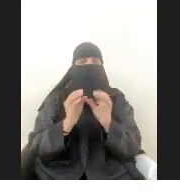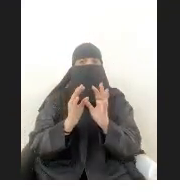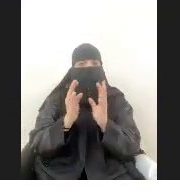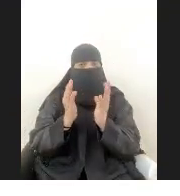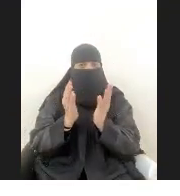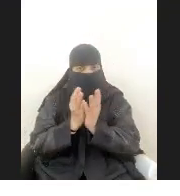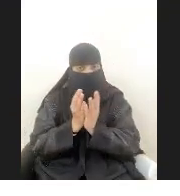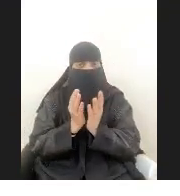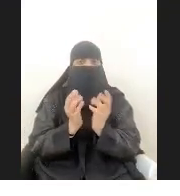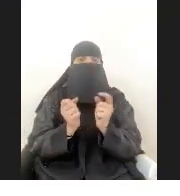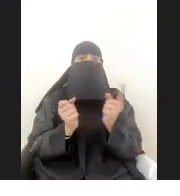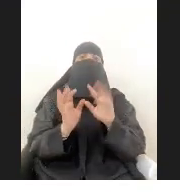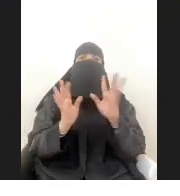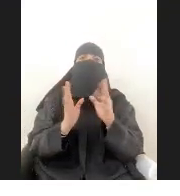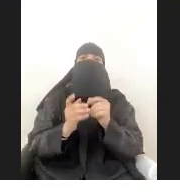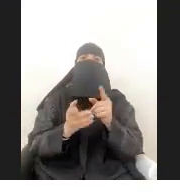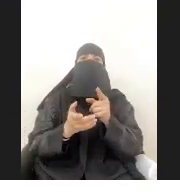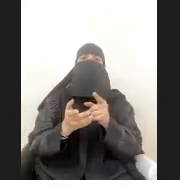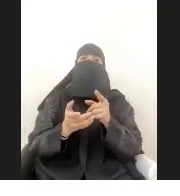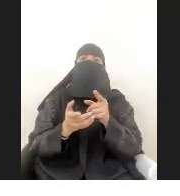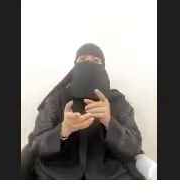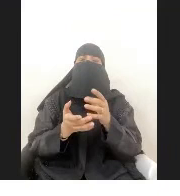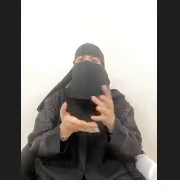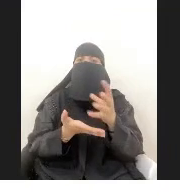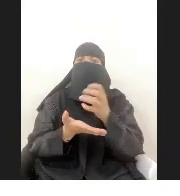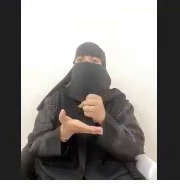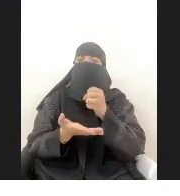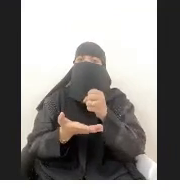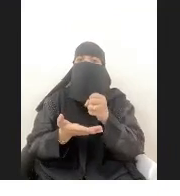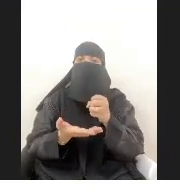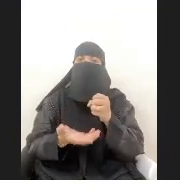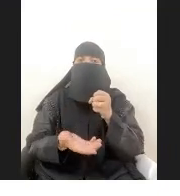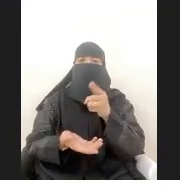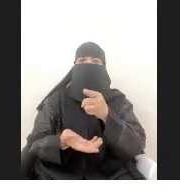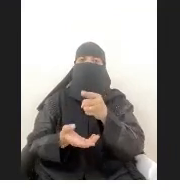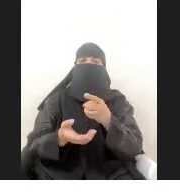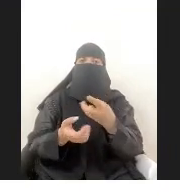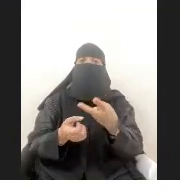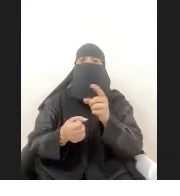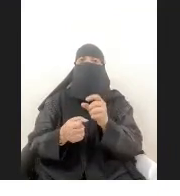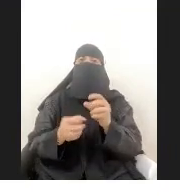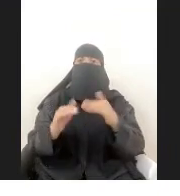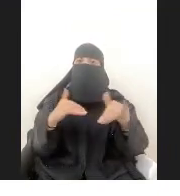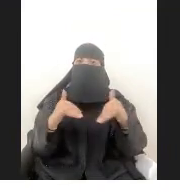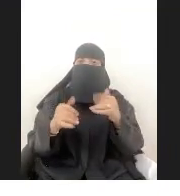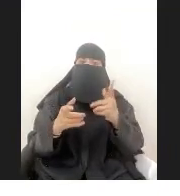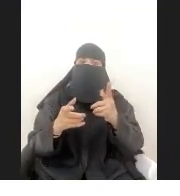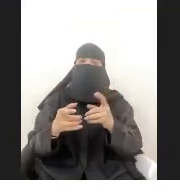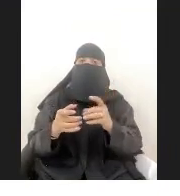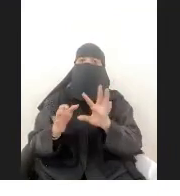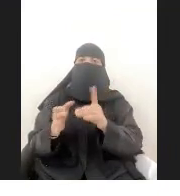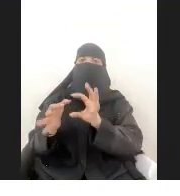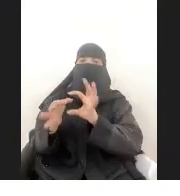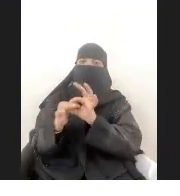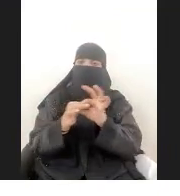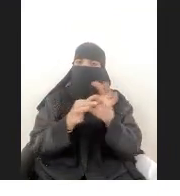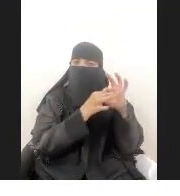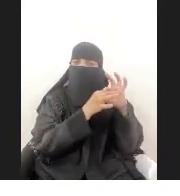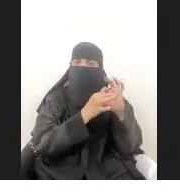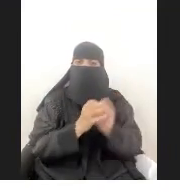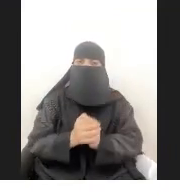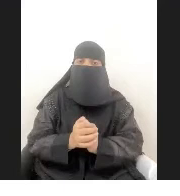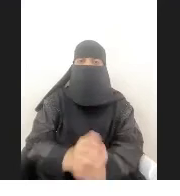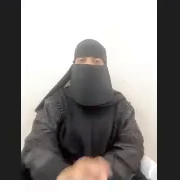هذه بمعنى أنه يكون الأنماط هذه تظهر بشكل اللي هي العلاقات بين المحتوى بشكل واضح، يؤخذ بالاعتبار